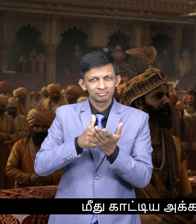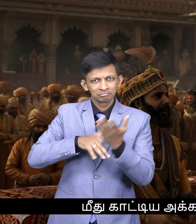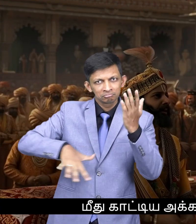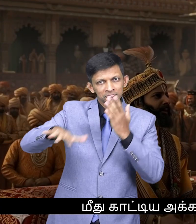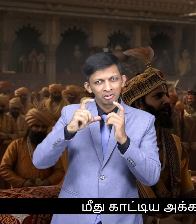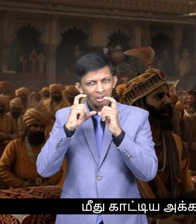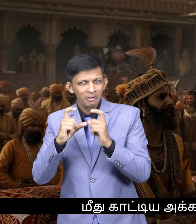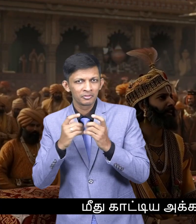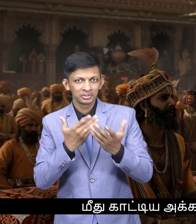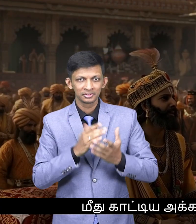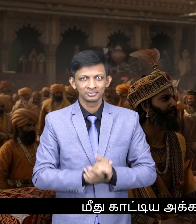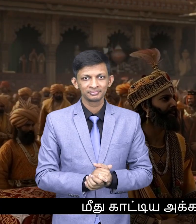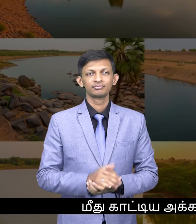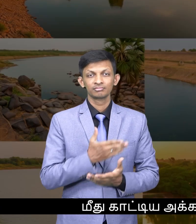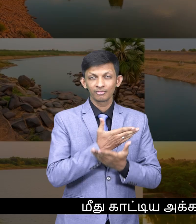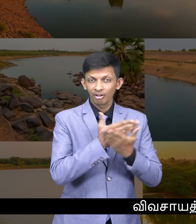பெற்றவர்கள்.